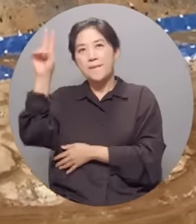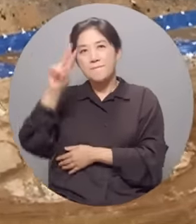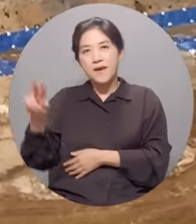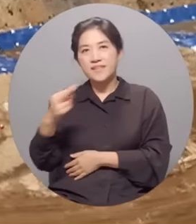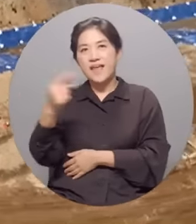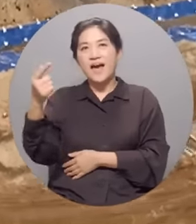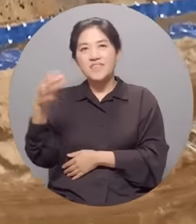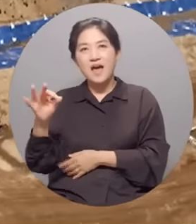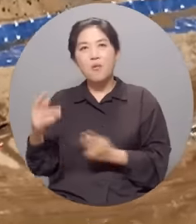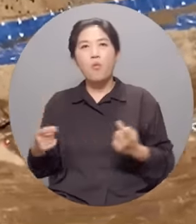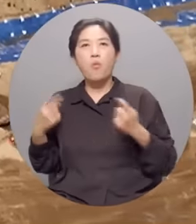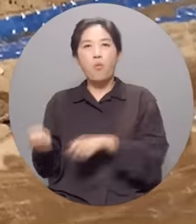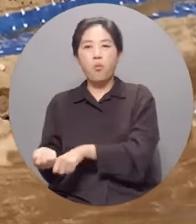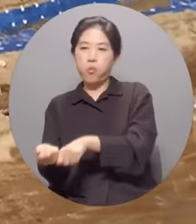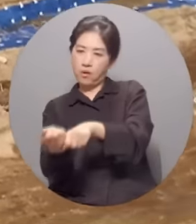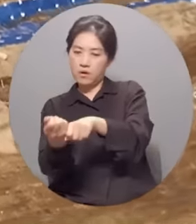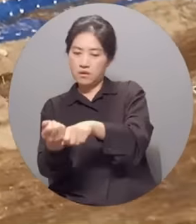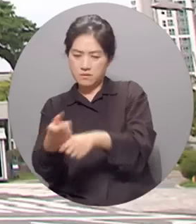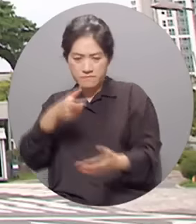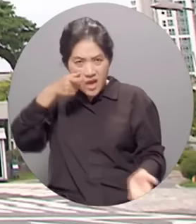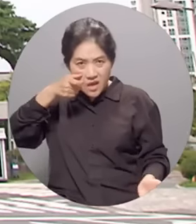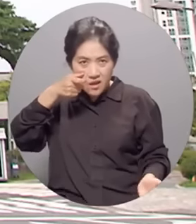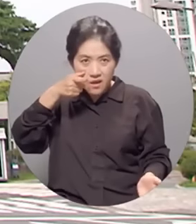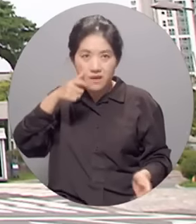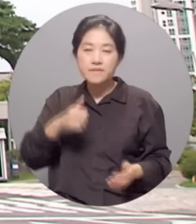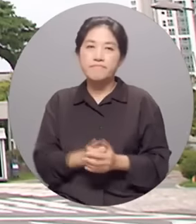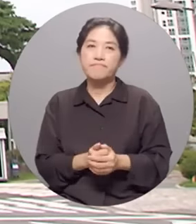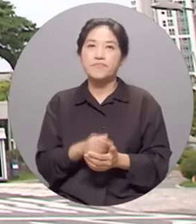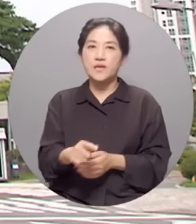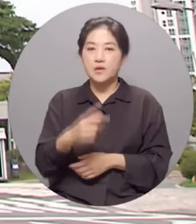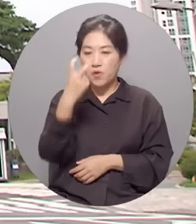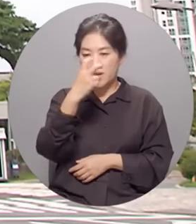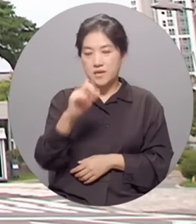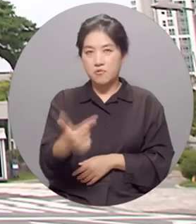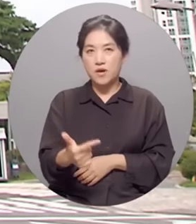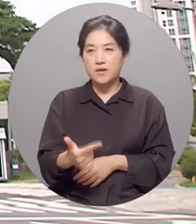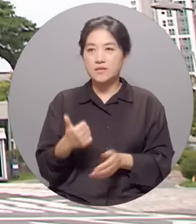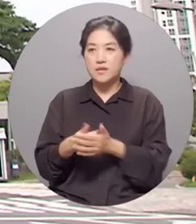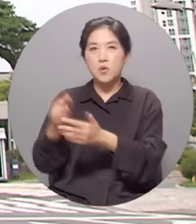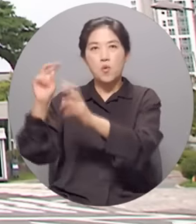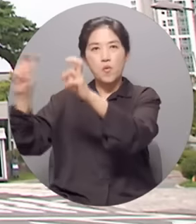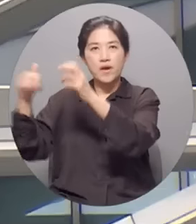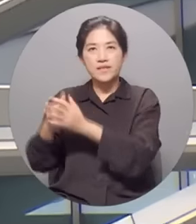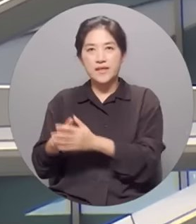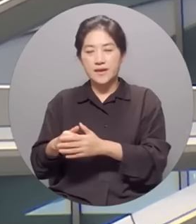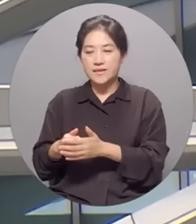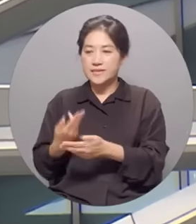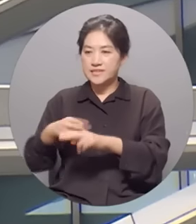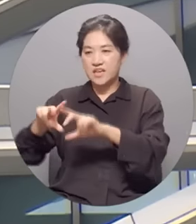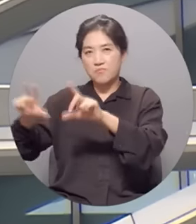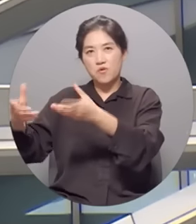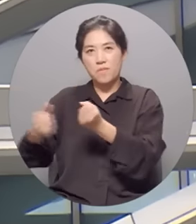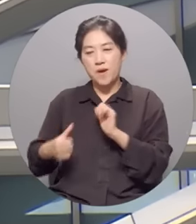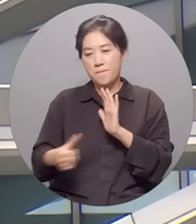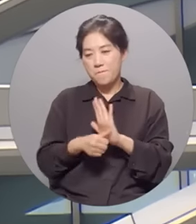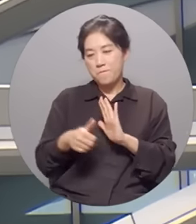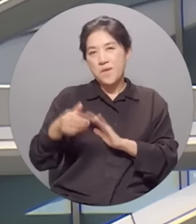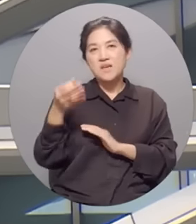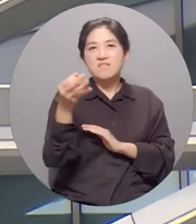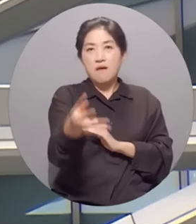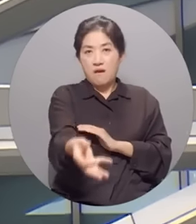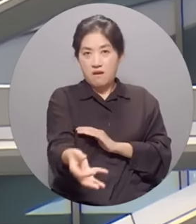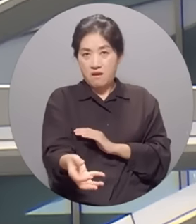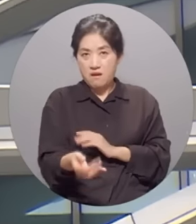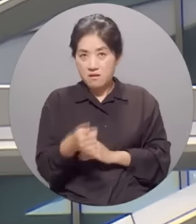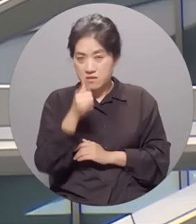골프 여행을 다녀온 사실을 포착했습니다. 이 관리관은 전관 업체에서 상품권을 받아 명품백을 사는 데 쓰기도